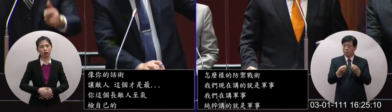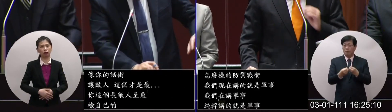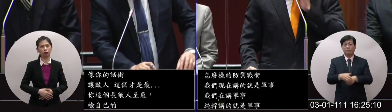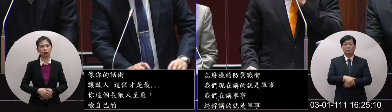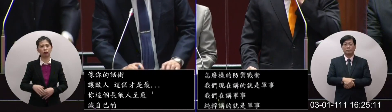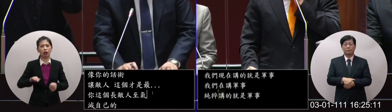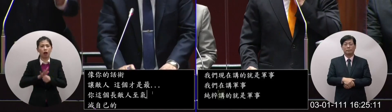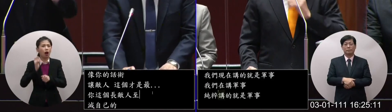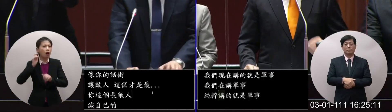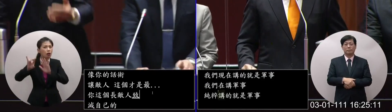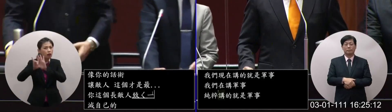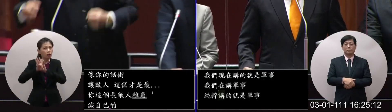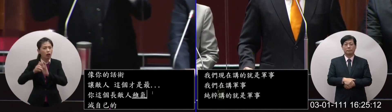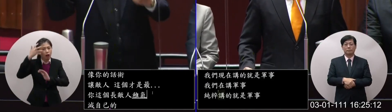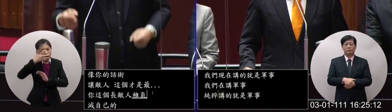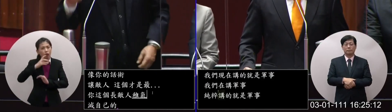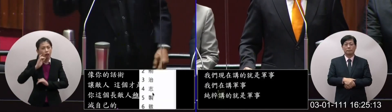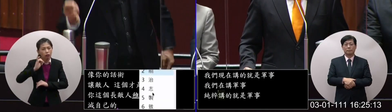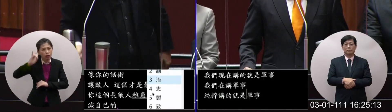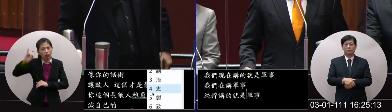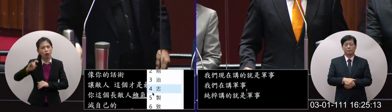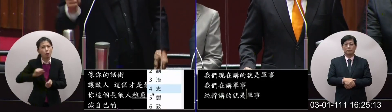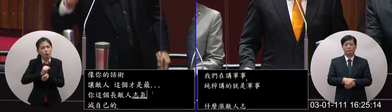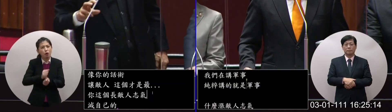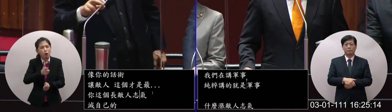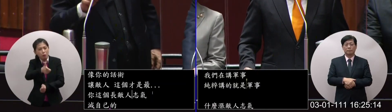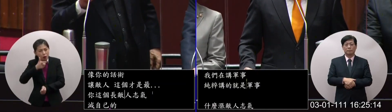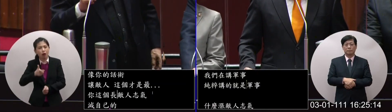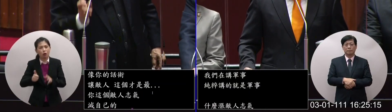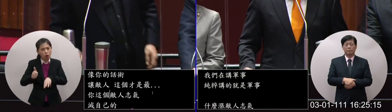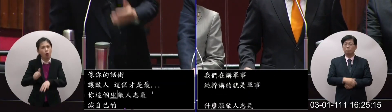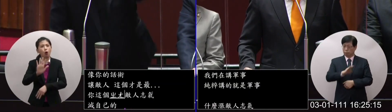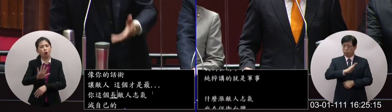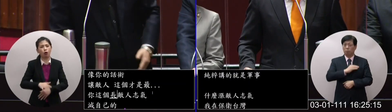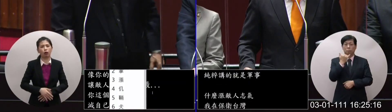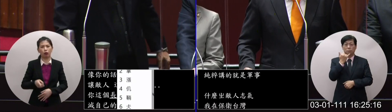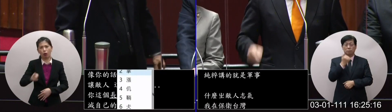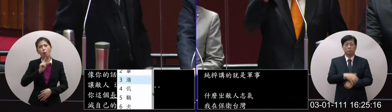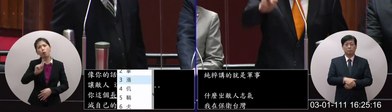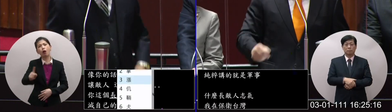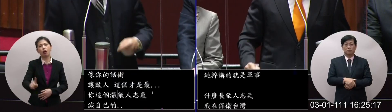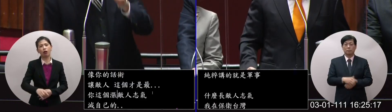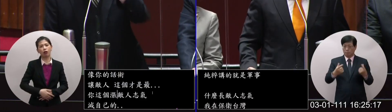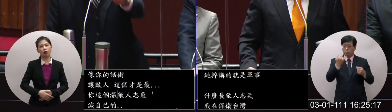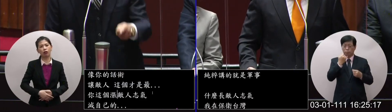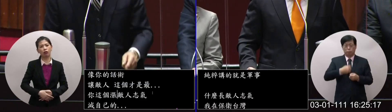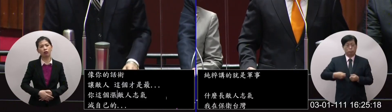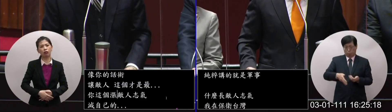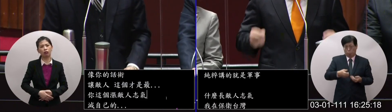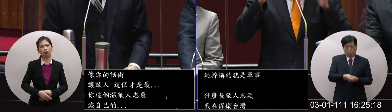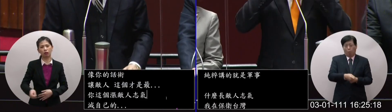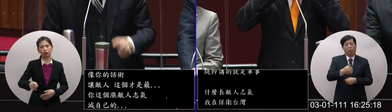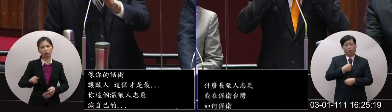爱尔兰老婆婆拿着木枪都还在训练， 当然可以啊。 你讲了什么？ 你也可以拿扫把， 为中